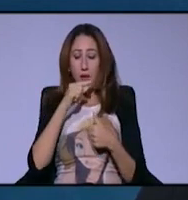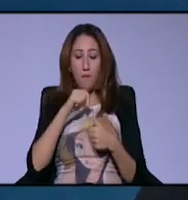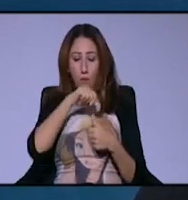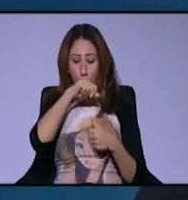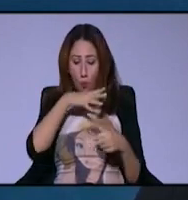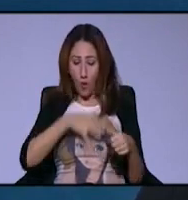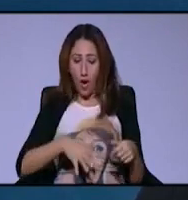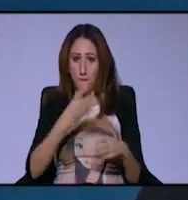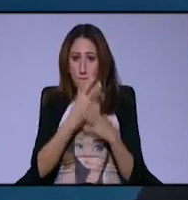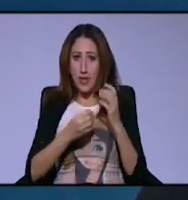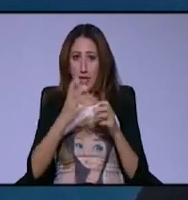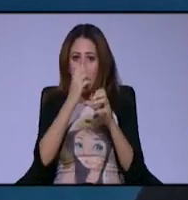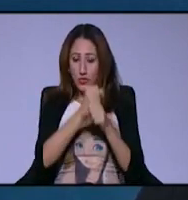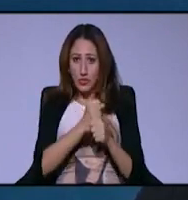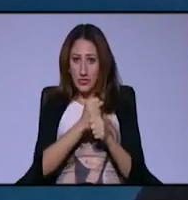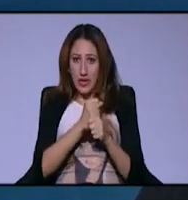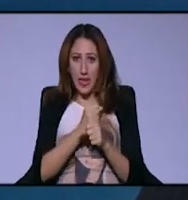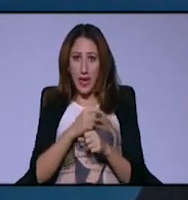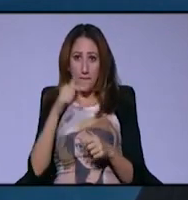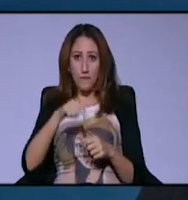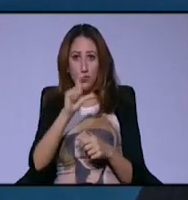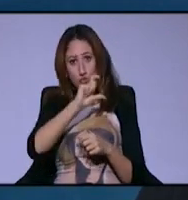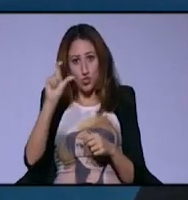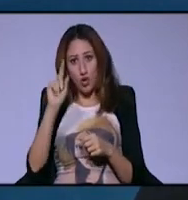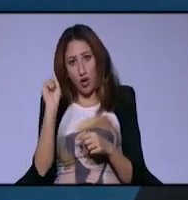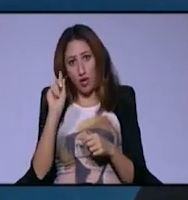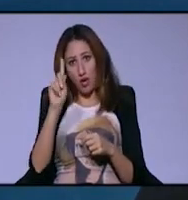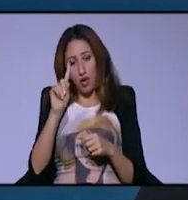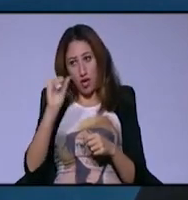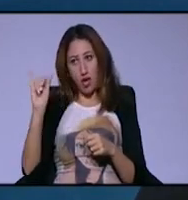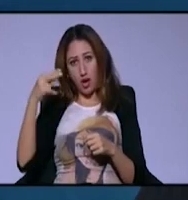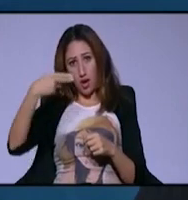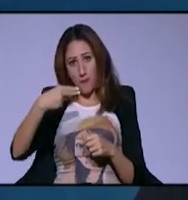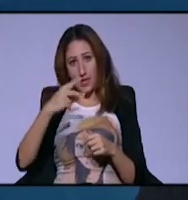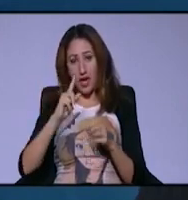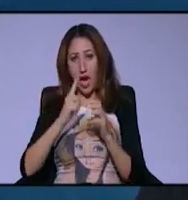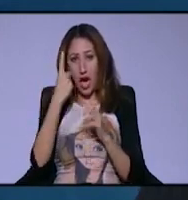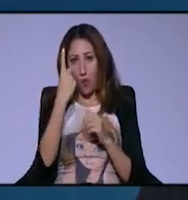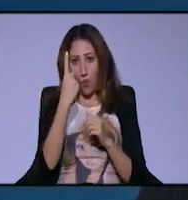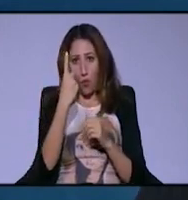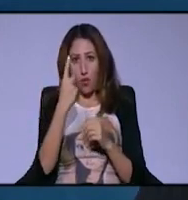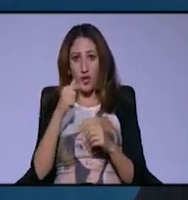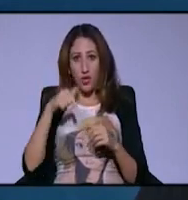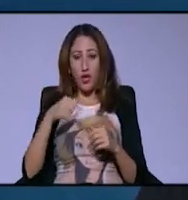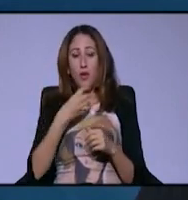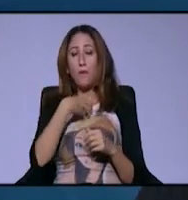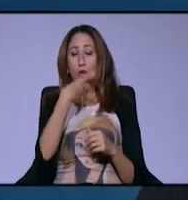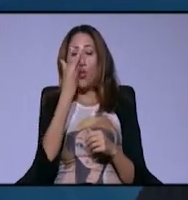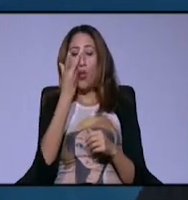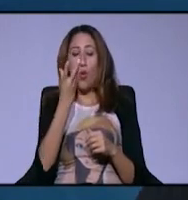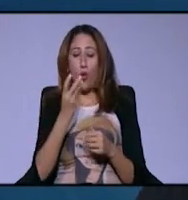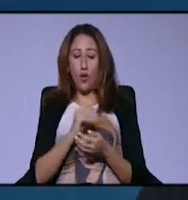المعظم، ونحن في شهر ربيع الأول الأنور الذي تحن فيه الأرواح